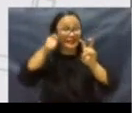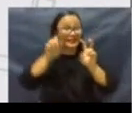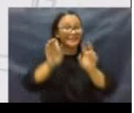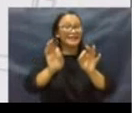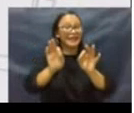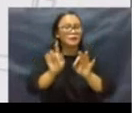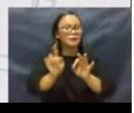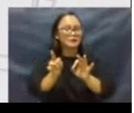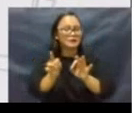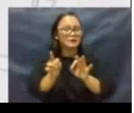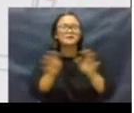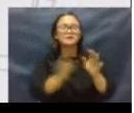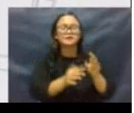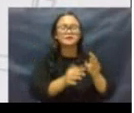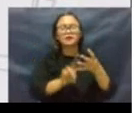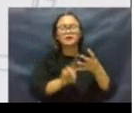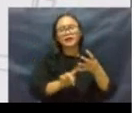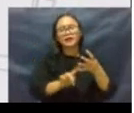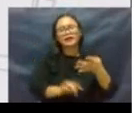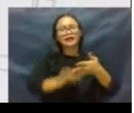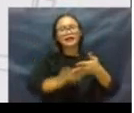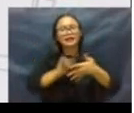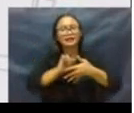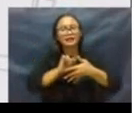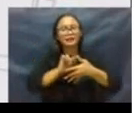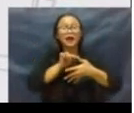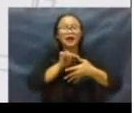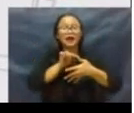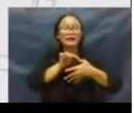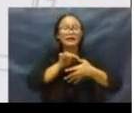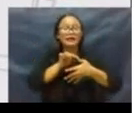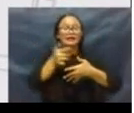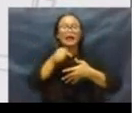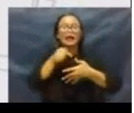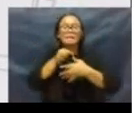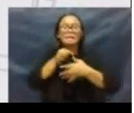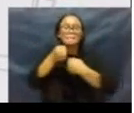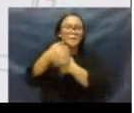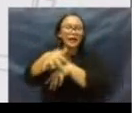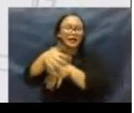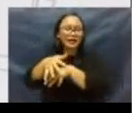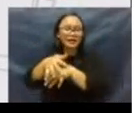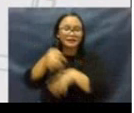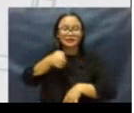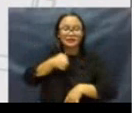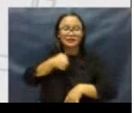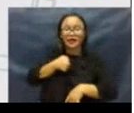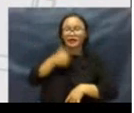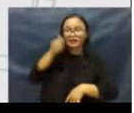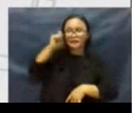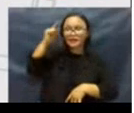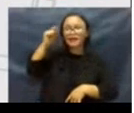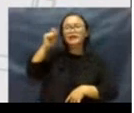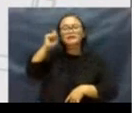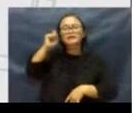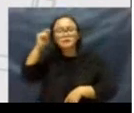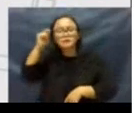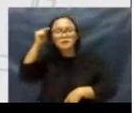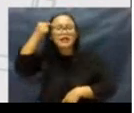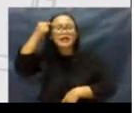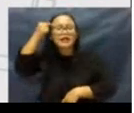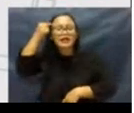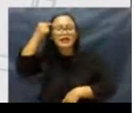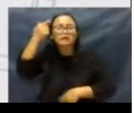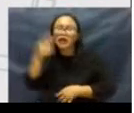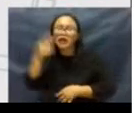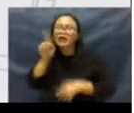Yang berikutnya tentang praktik saya sadar saya berpikir, kita akan bahas beberapa subtopik.